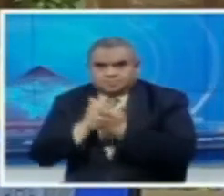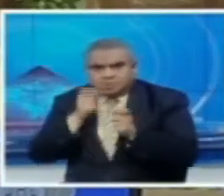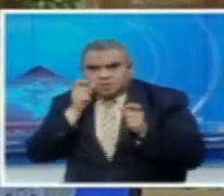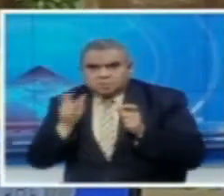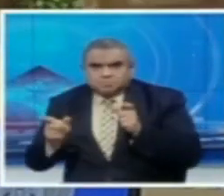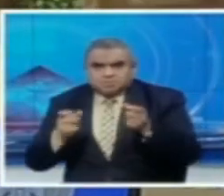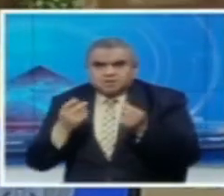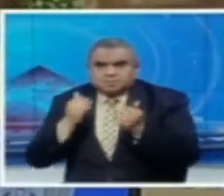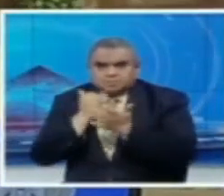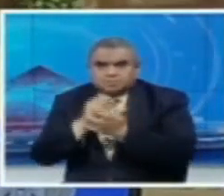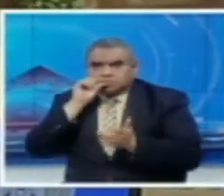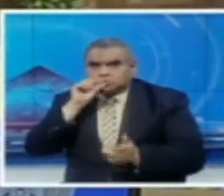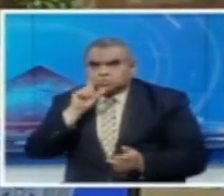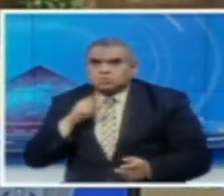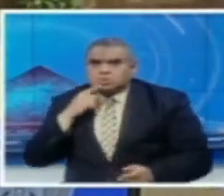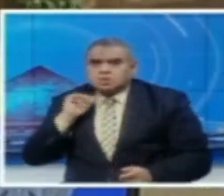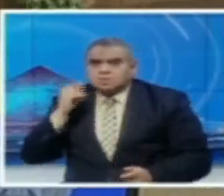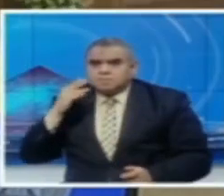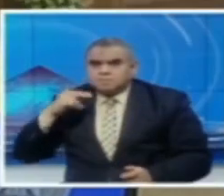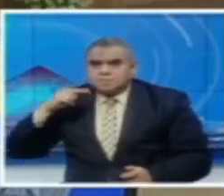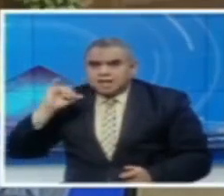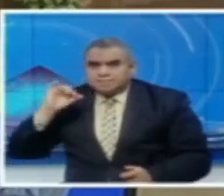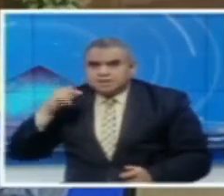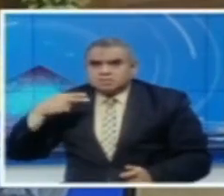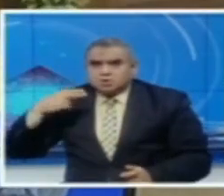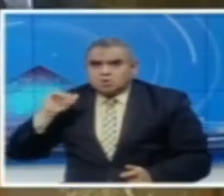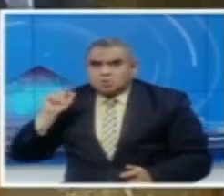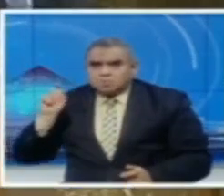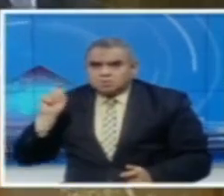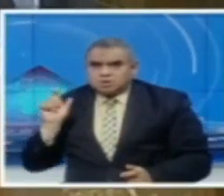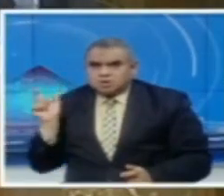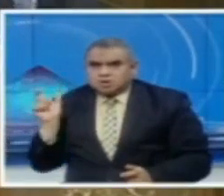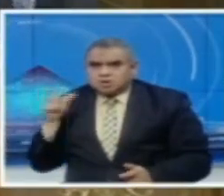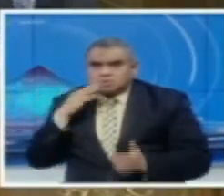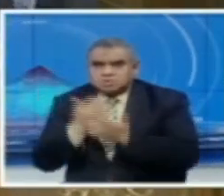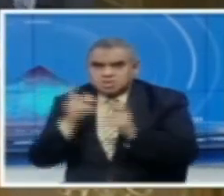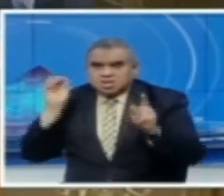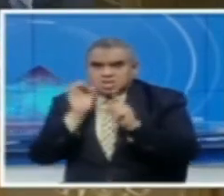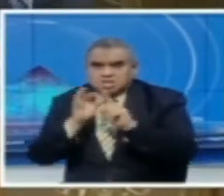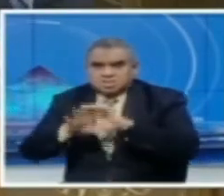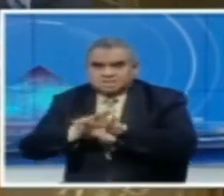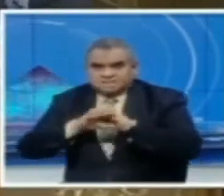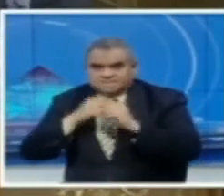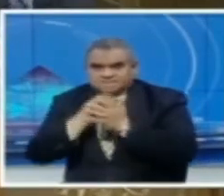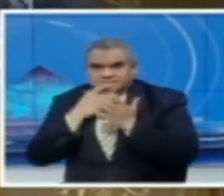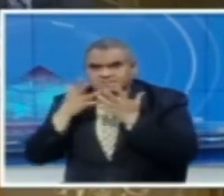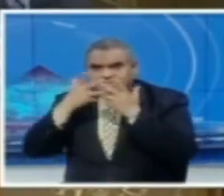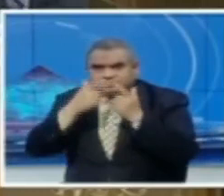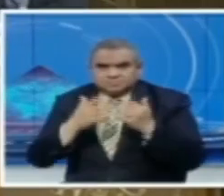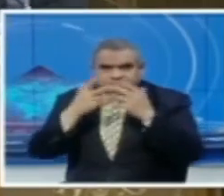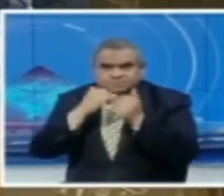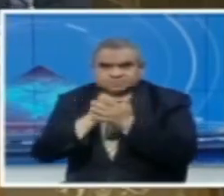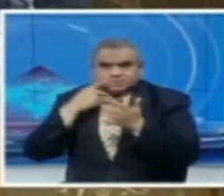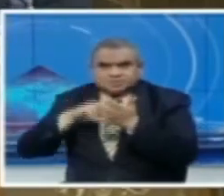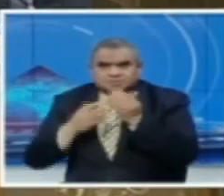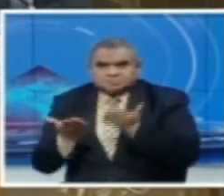للرقابة المالية الدكتور محمد عمران أن هدف الدراسة يتمثل في وضع معالجة محاسبية خاصة